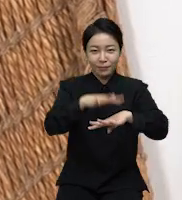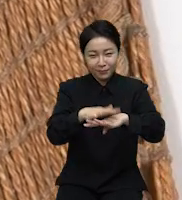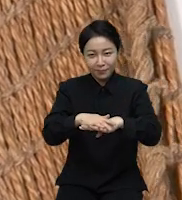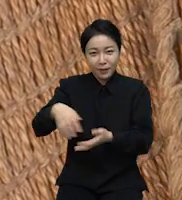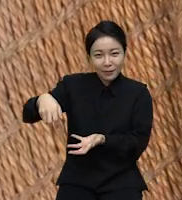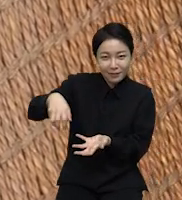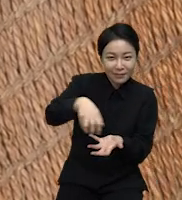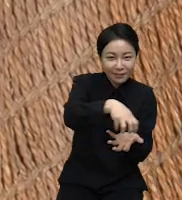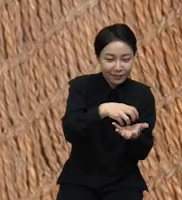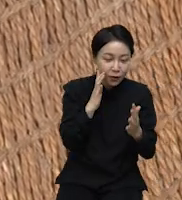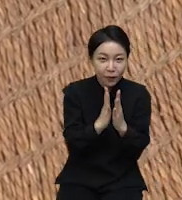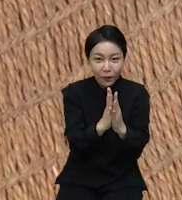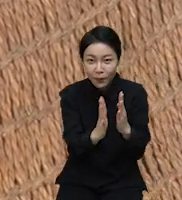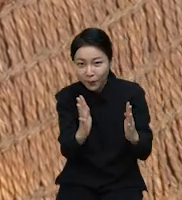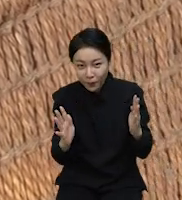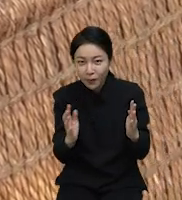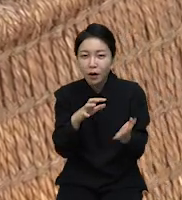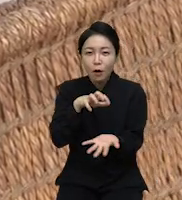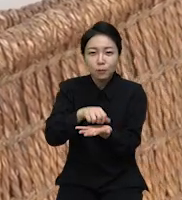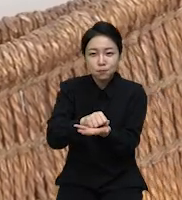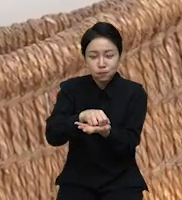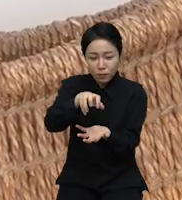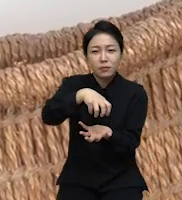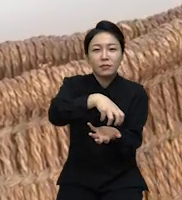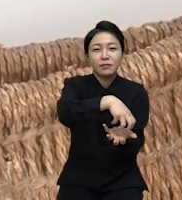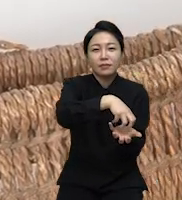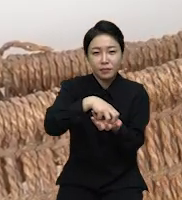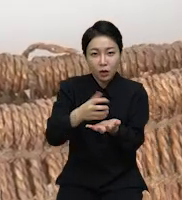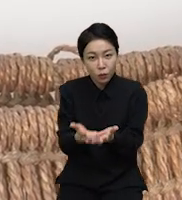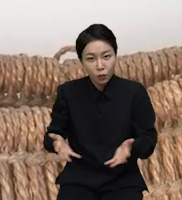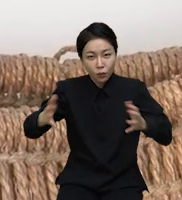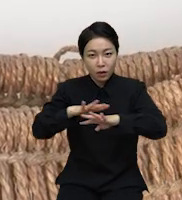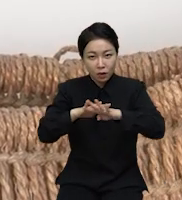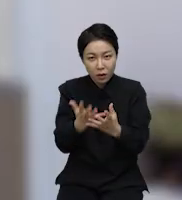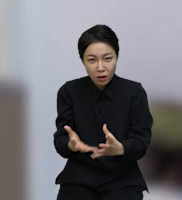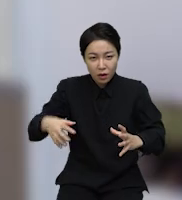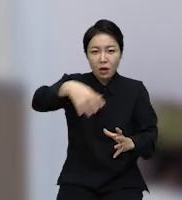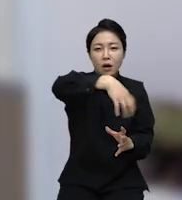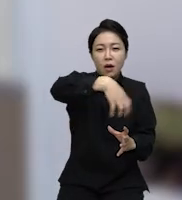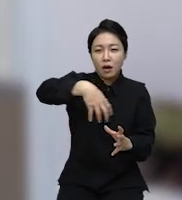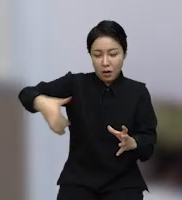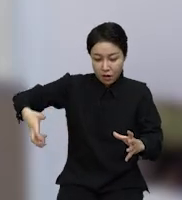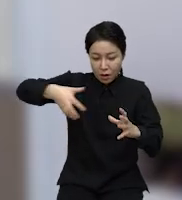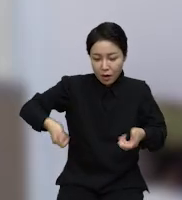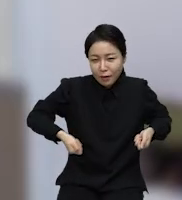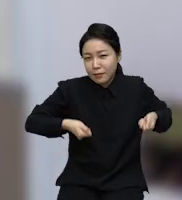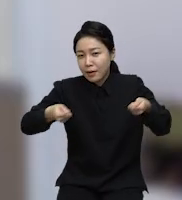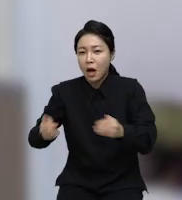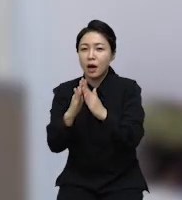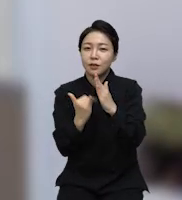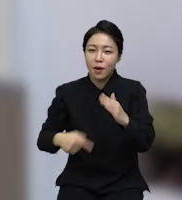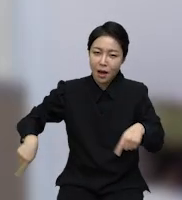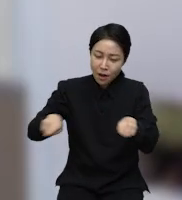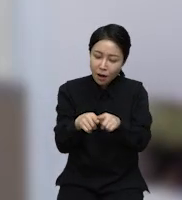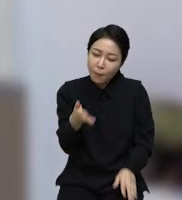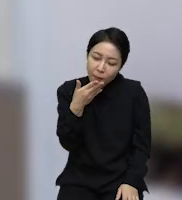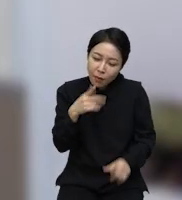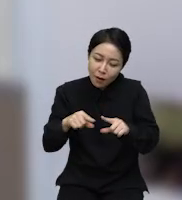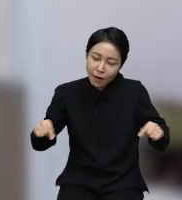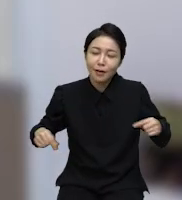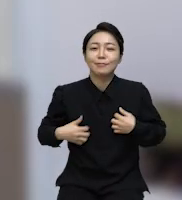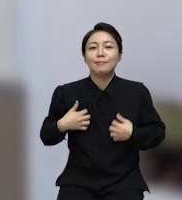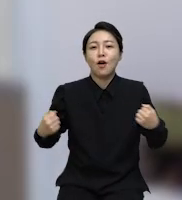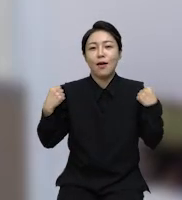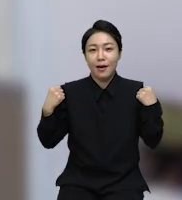여인들은 산과 들에 돋아난 파릇한 새싹과 나무를 캐러 집을 나섰고 소쿠리나 바구니에 가득 담아온 봄의